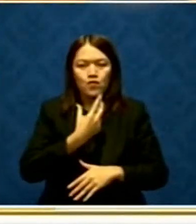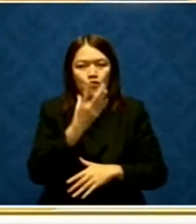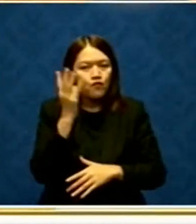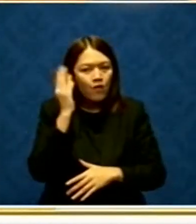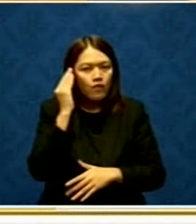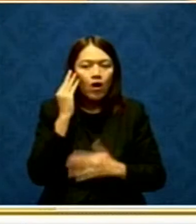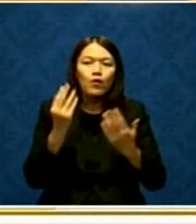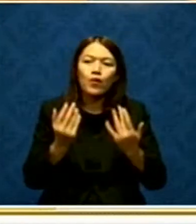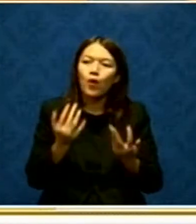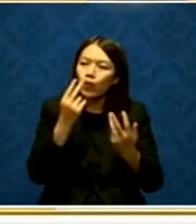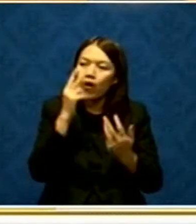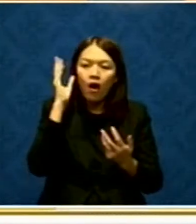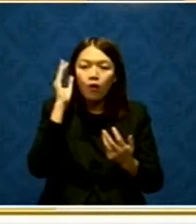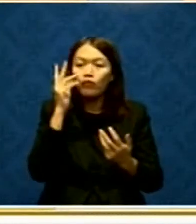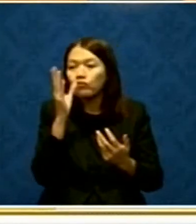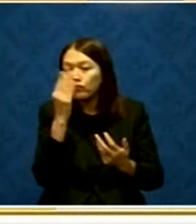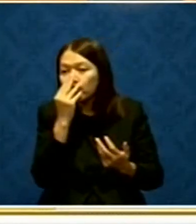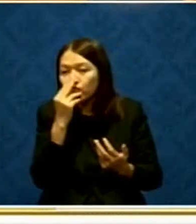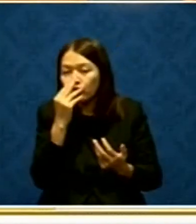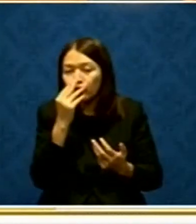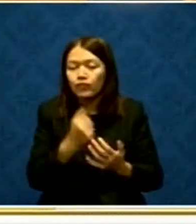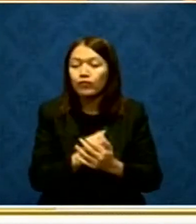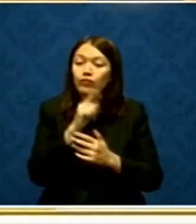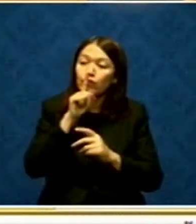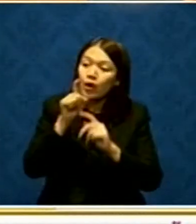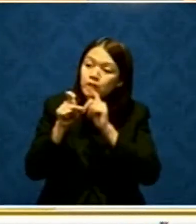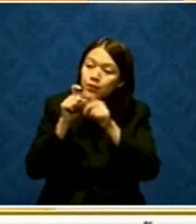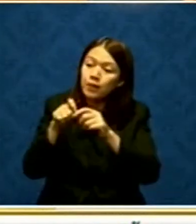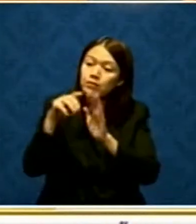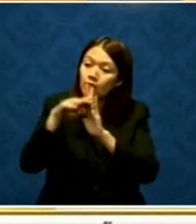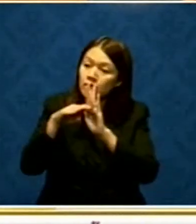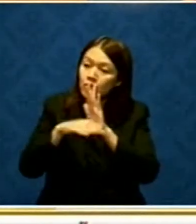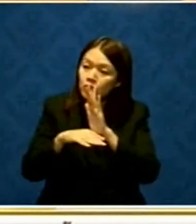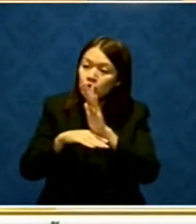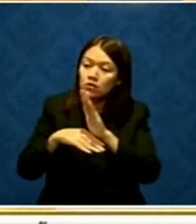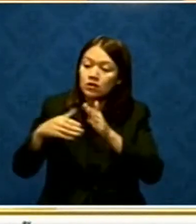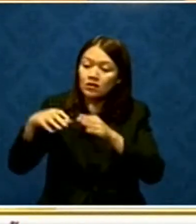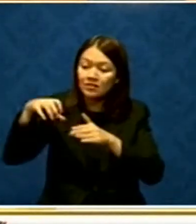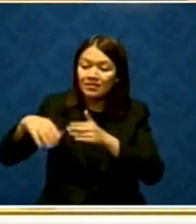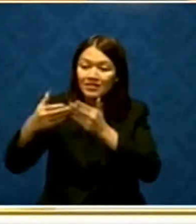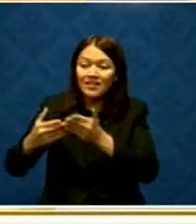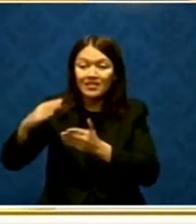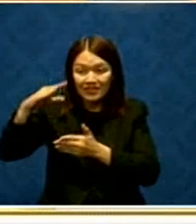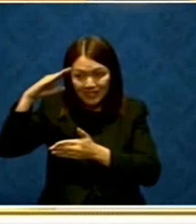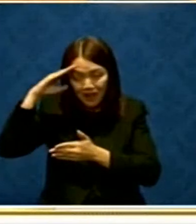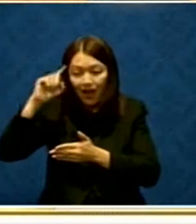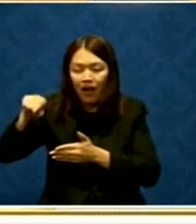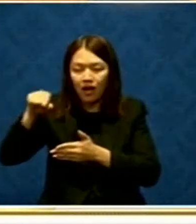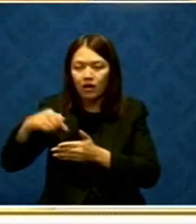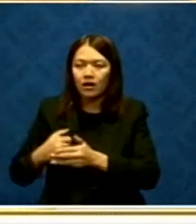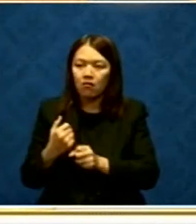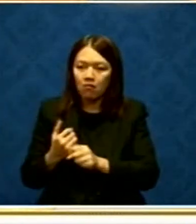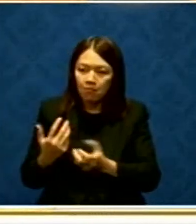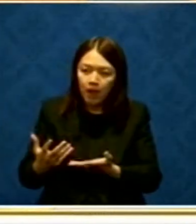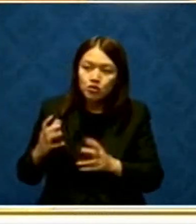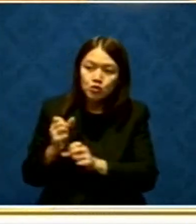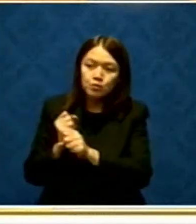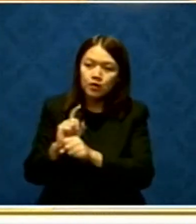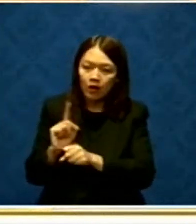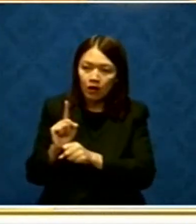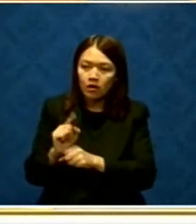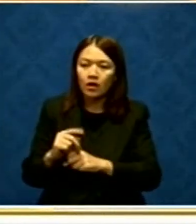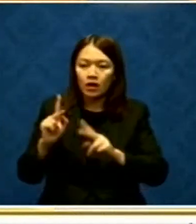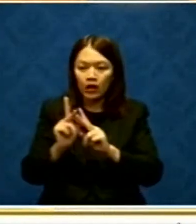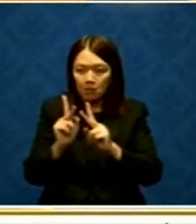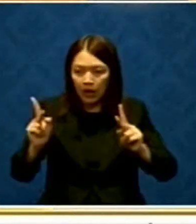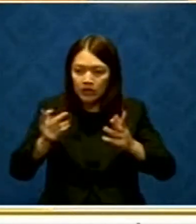ได้แต่รอและได้ติดตามข่าวแล้วก็สอบถามขั้นตอนของกองทัพเรือว่ากองทัพเรือจะเอายังไงสรุปยังไงก